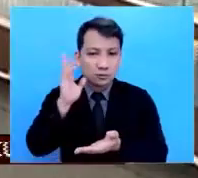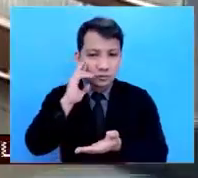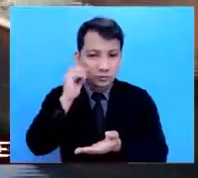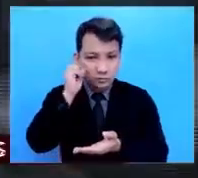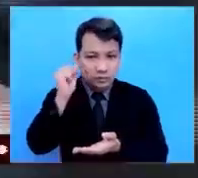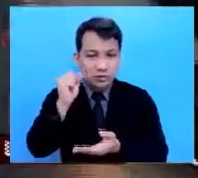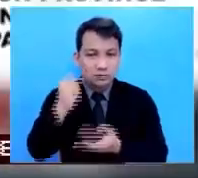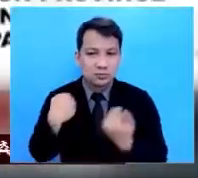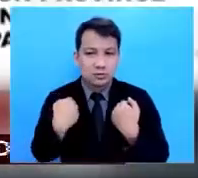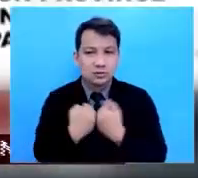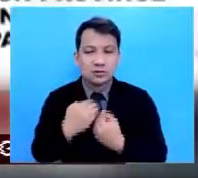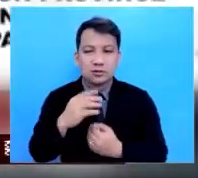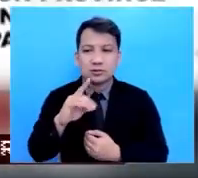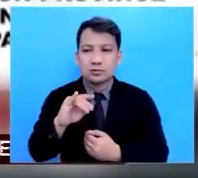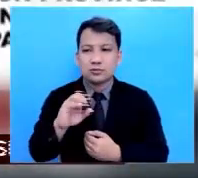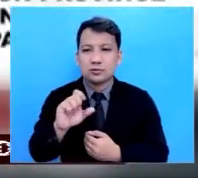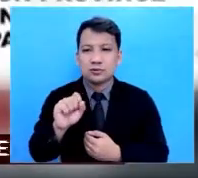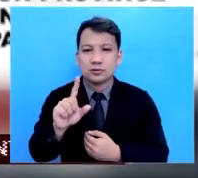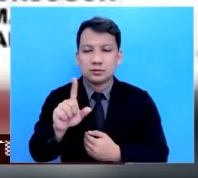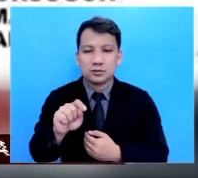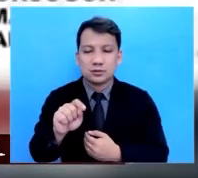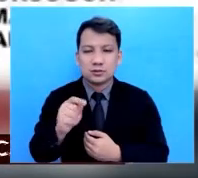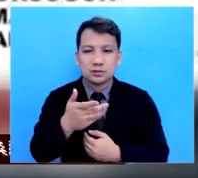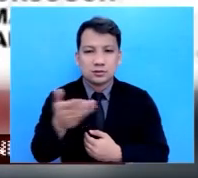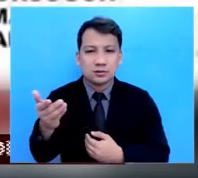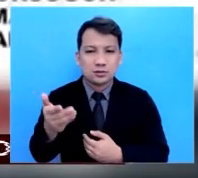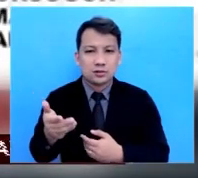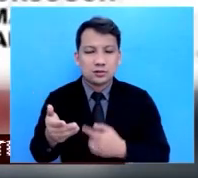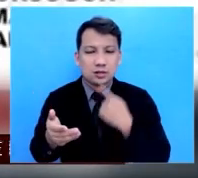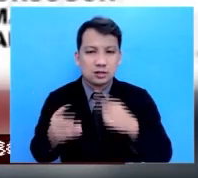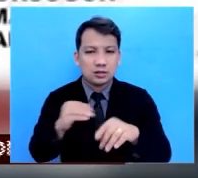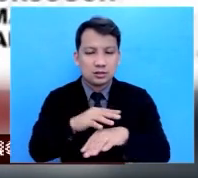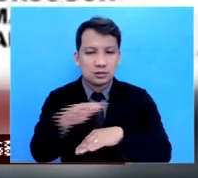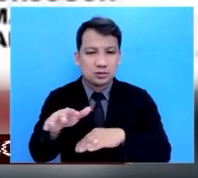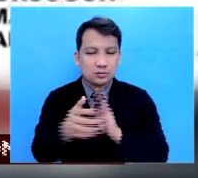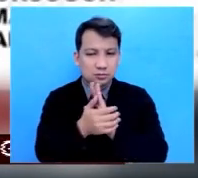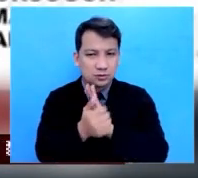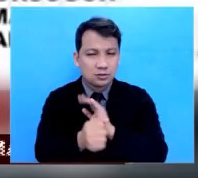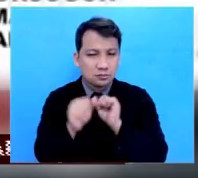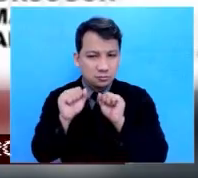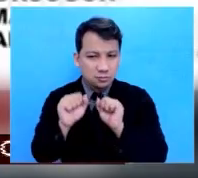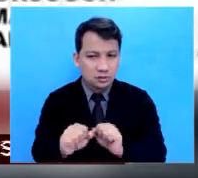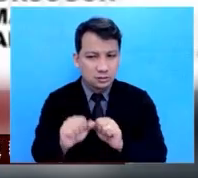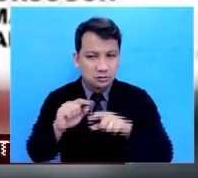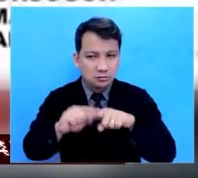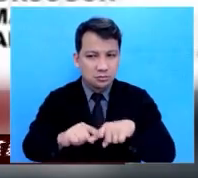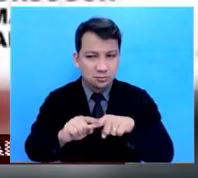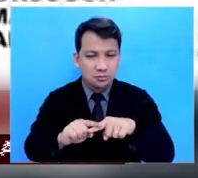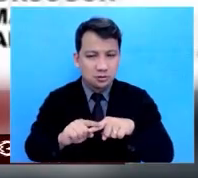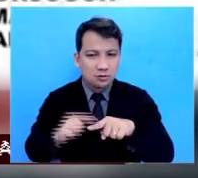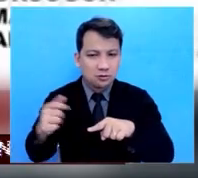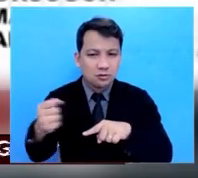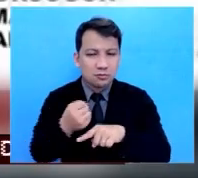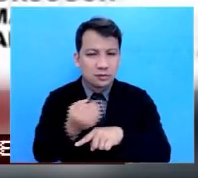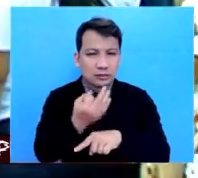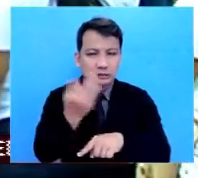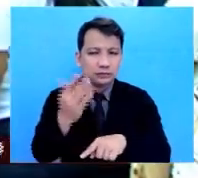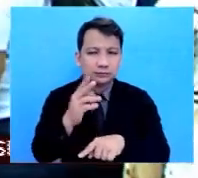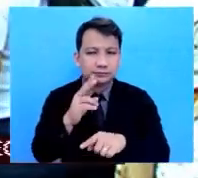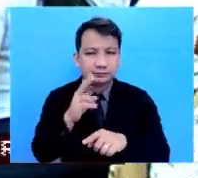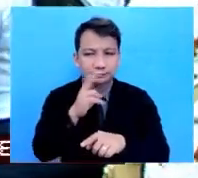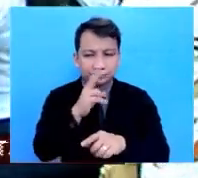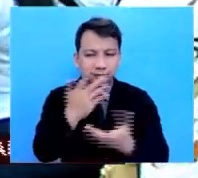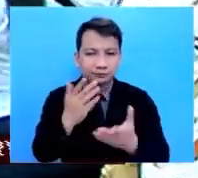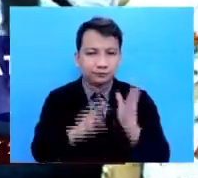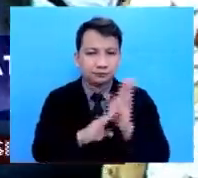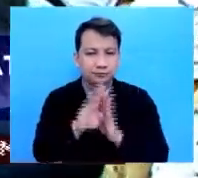ng DOST Vaccine Experts Panel at Infectious Disease Expert, base ito sa incubation period ng virus. Ang itinuturong